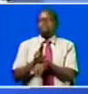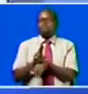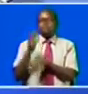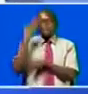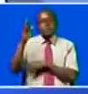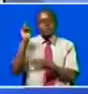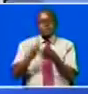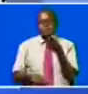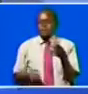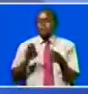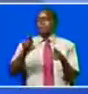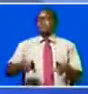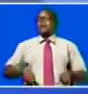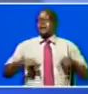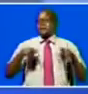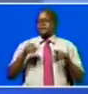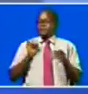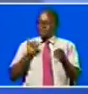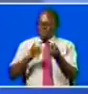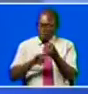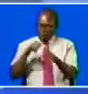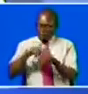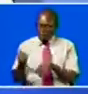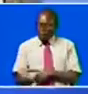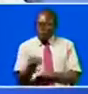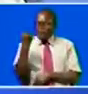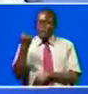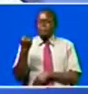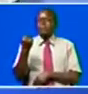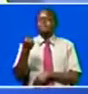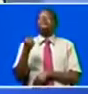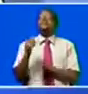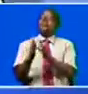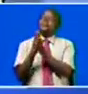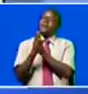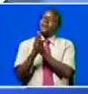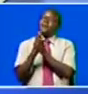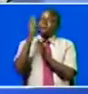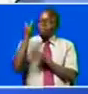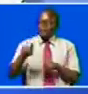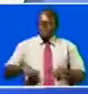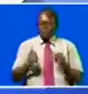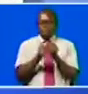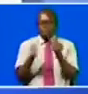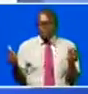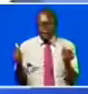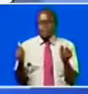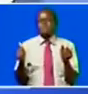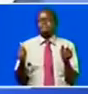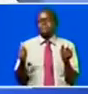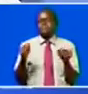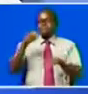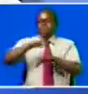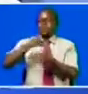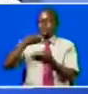haujui anaishi vipi. Na mke wako akiamka asubuhi anamtanguliza Mwenyezi Mungu, ndio maana unaishi vizuri, ndio maana unashinda vizuri, ndio maana unapata